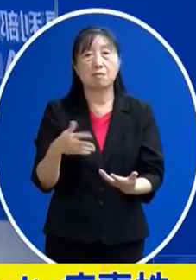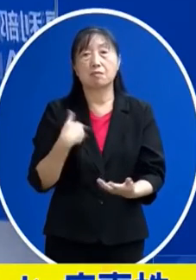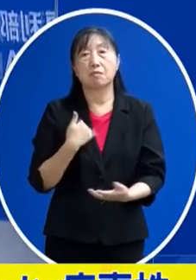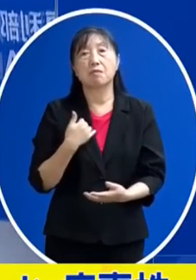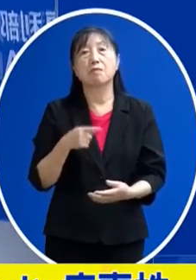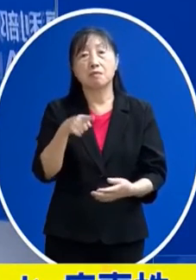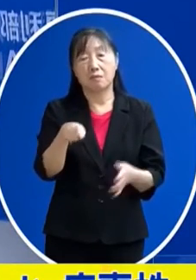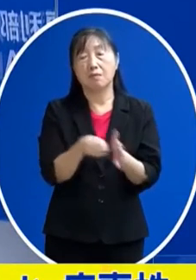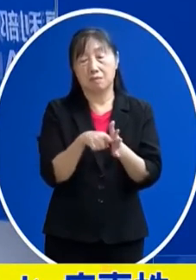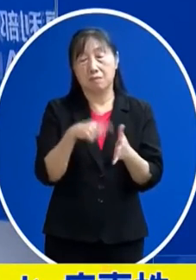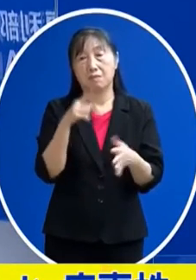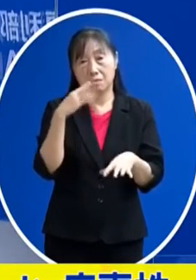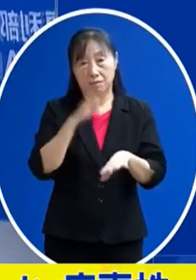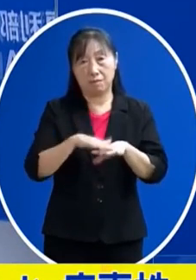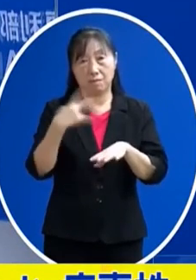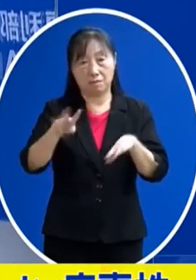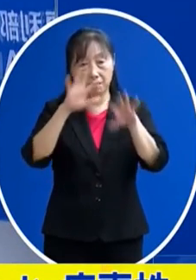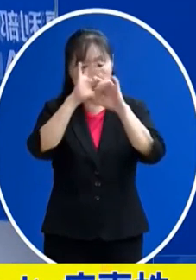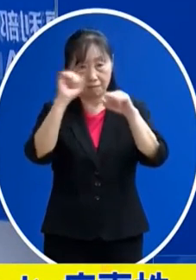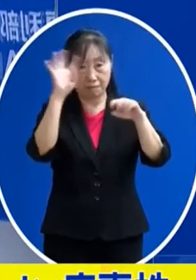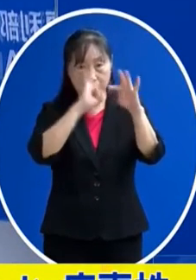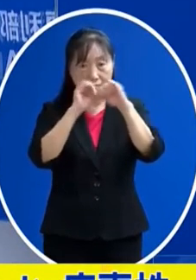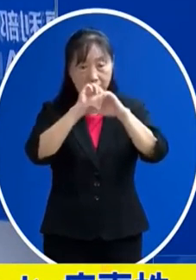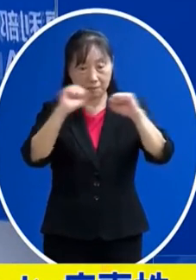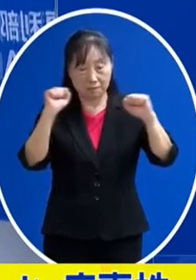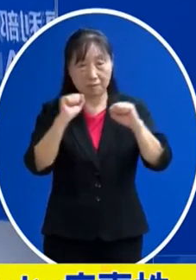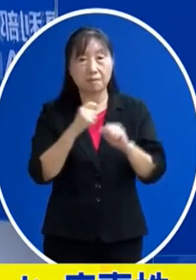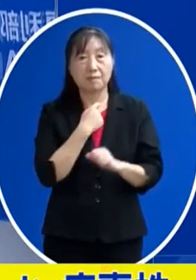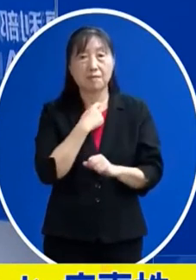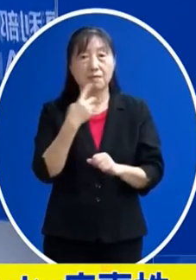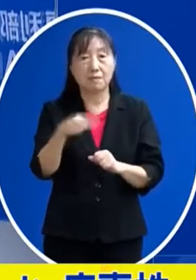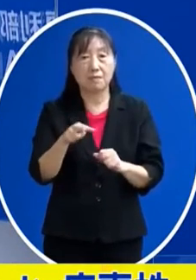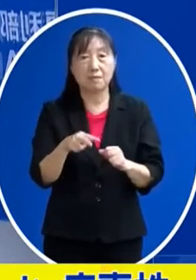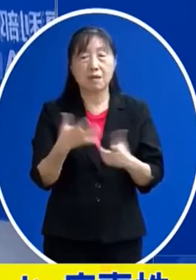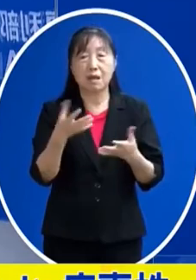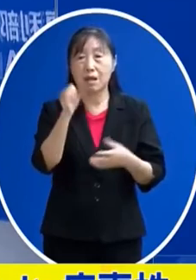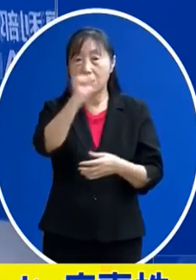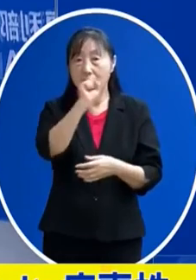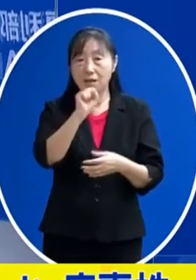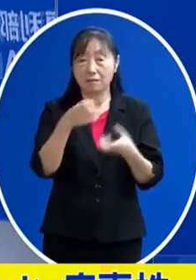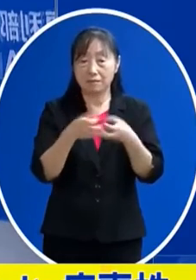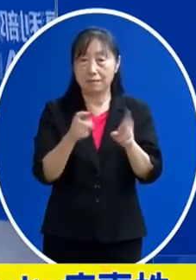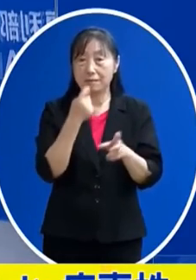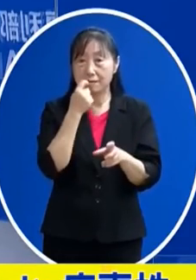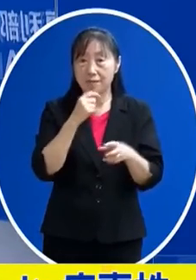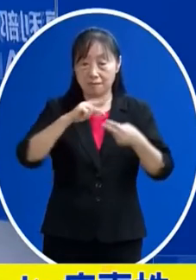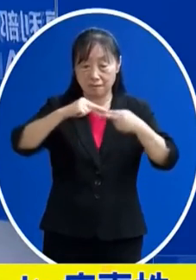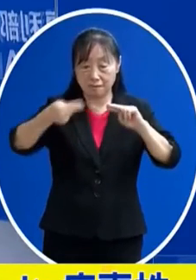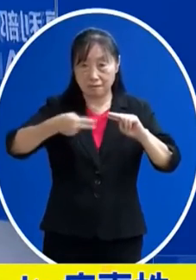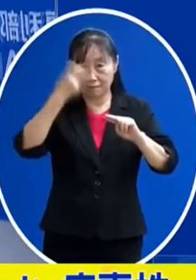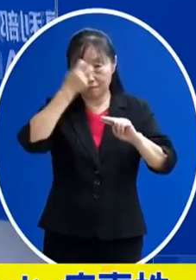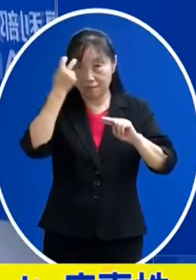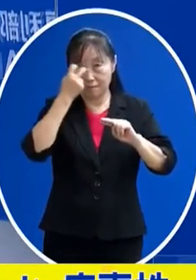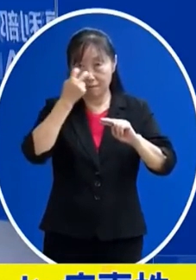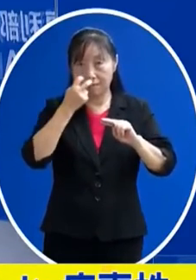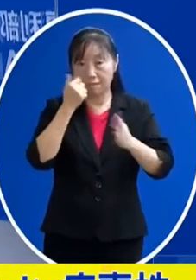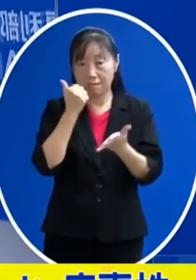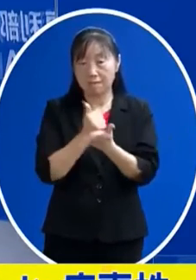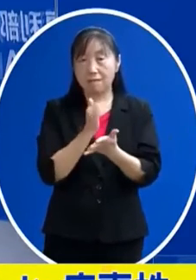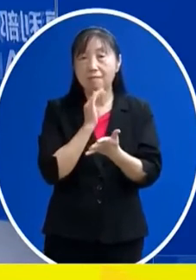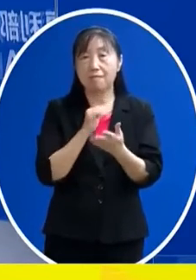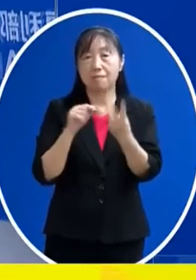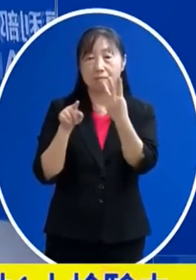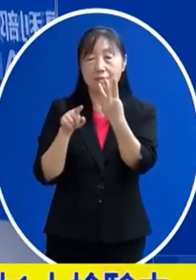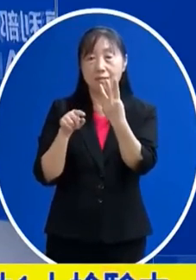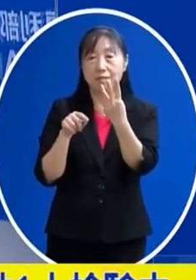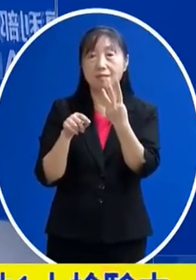较有可能哈。不过我们在这个初步这个 S 蛋白的基因的病毒基因序列比对呢，是有比对出三